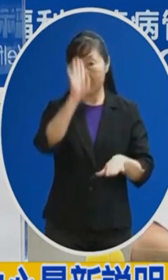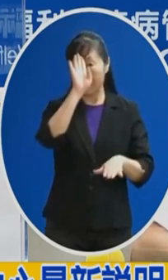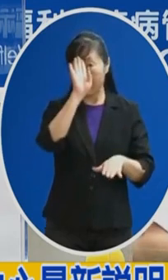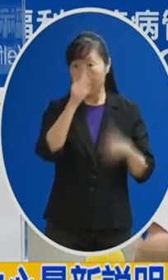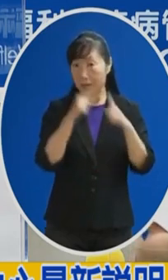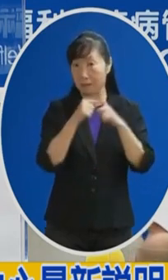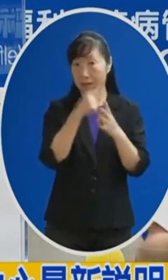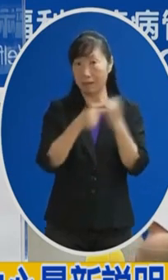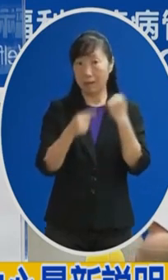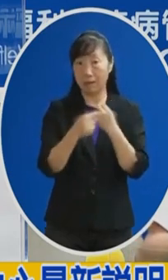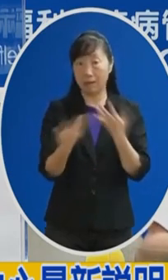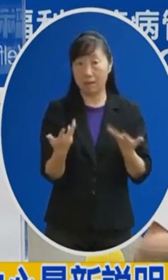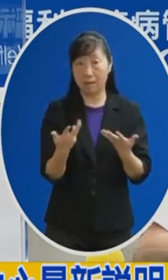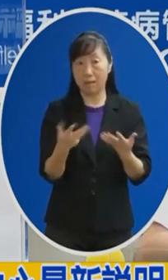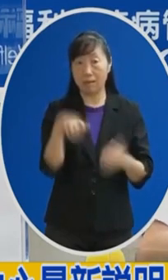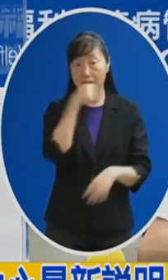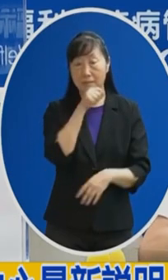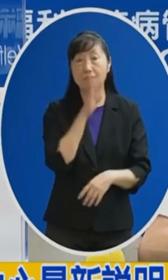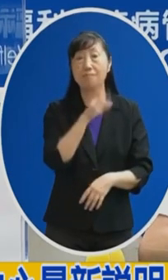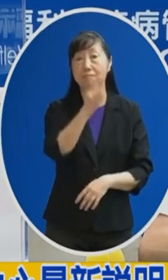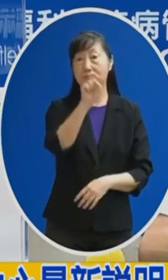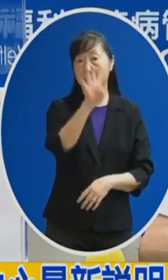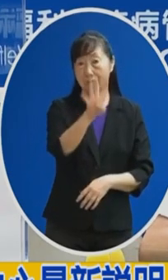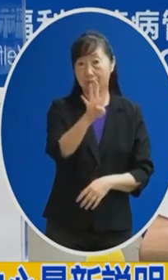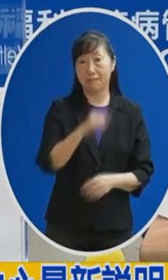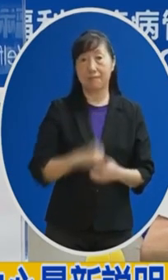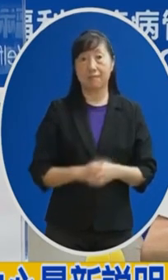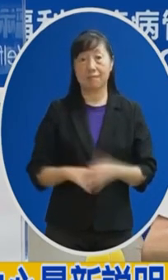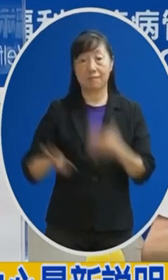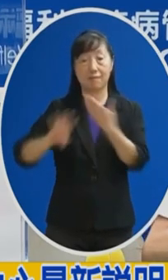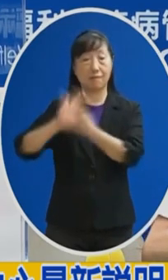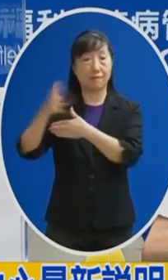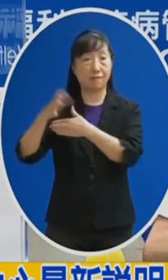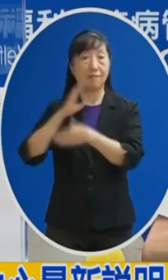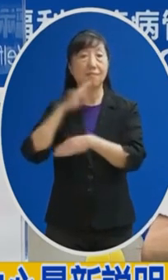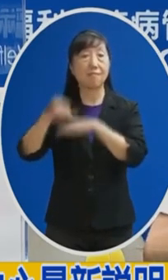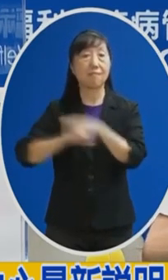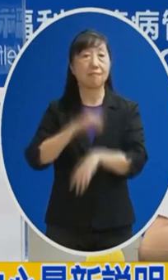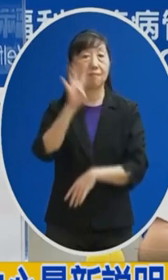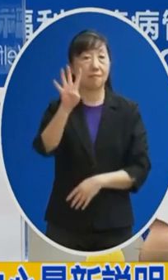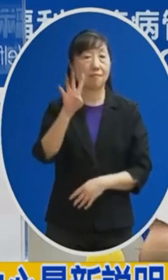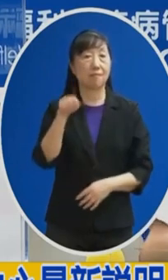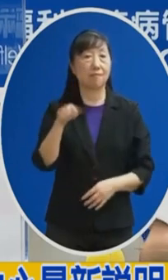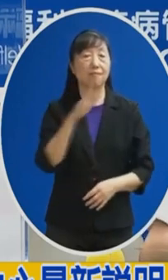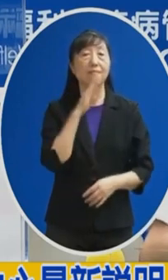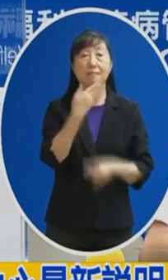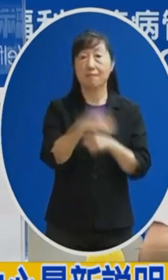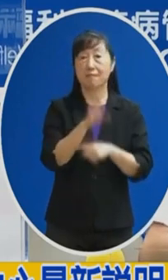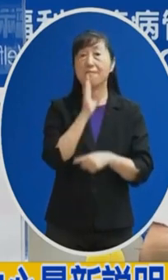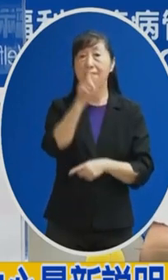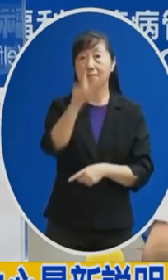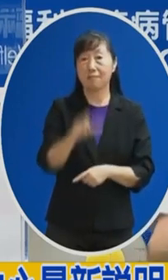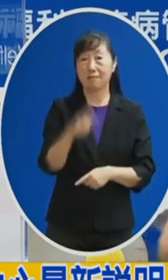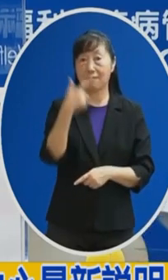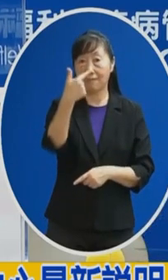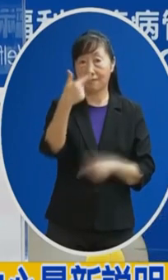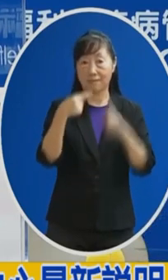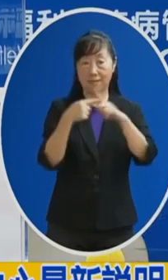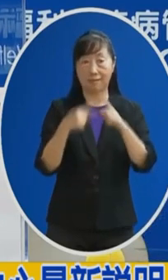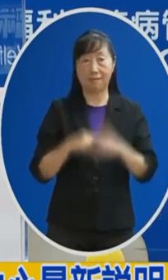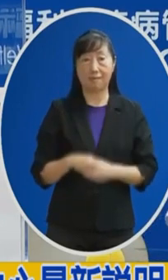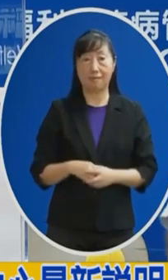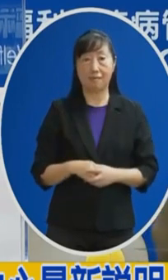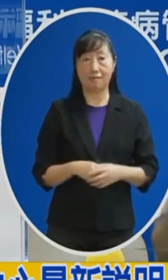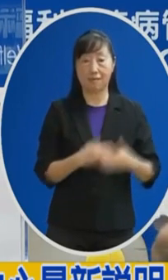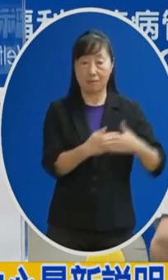数本土的病例是14位，境外一路有4位，那死亡的个案有6位，那居